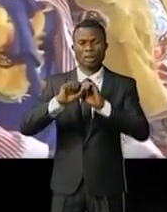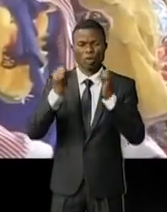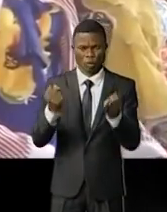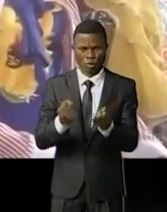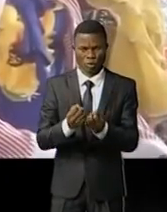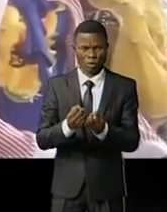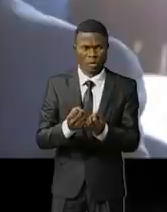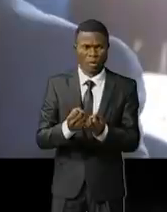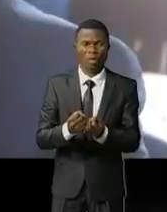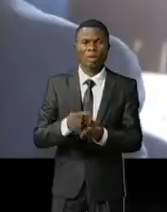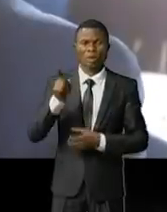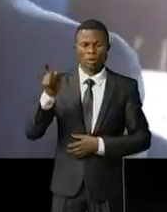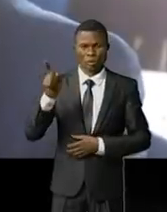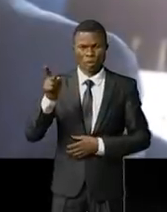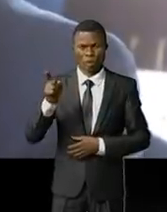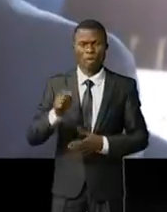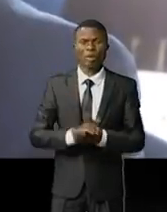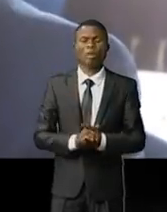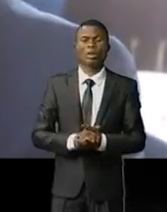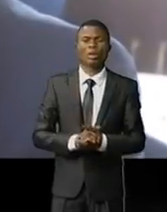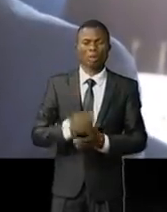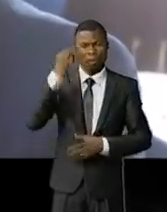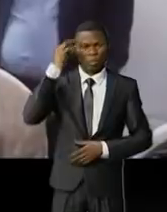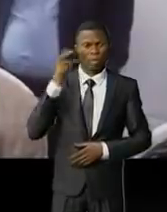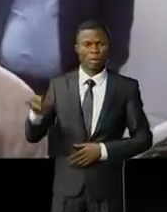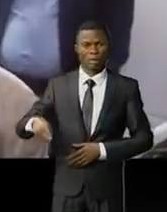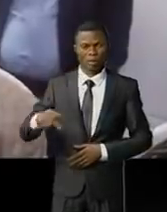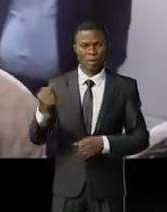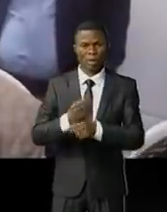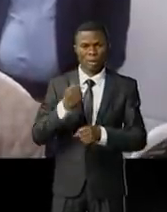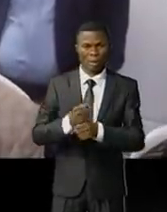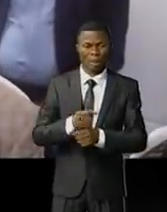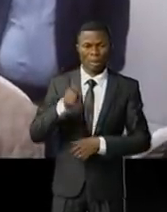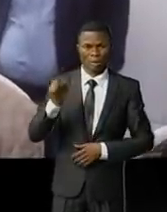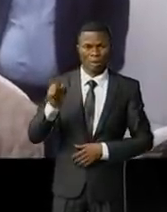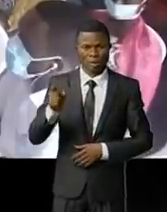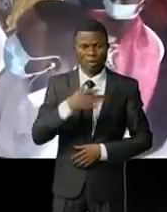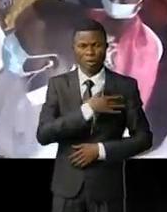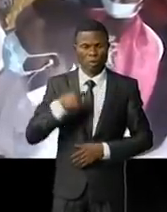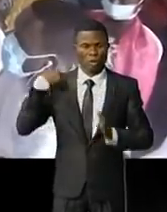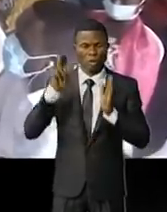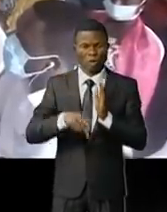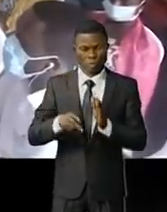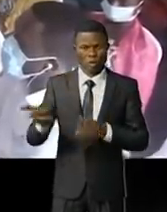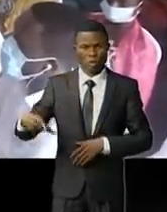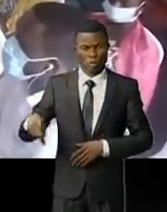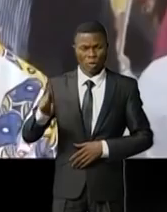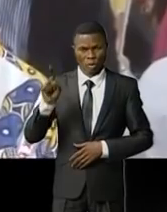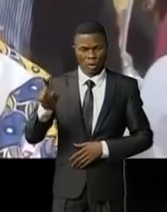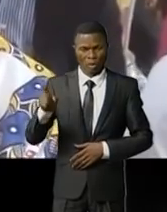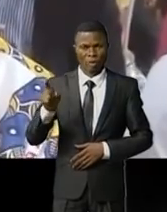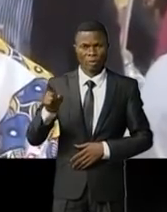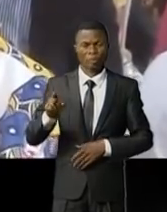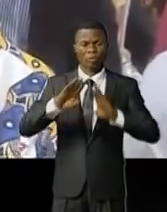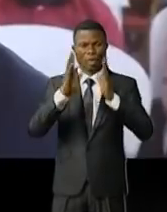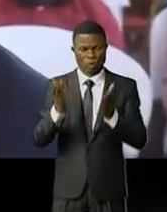entité. Athanase Tandro Matamile, ministre provincial du Travail en appel, au nom du gouverneur Christophe Bassé-Nananga,